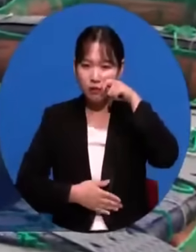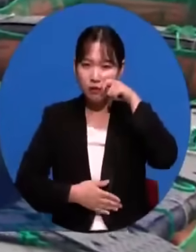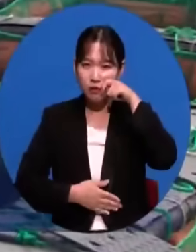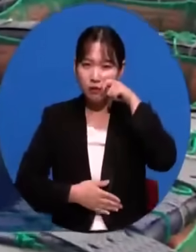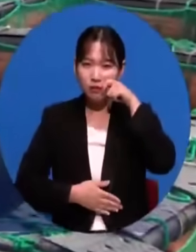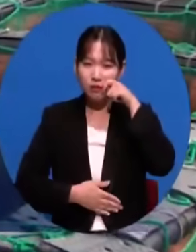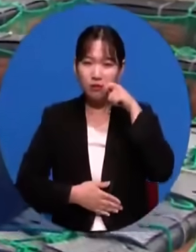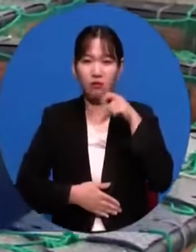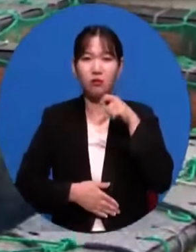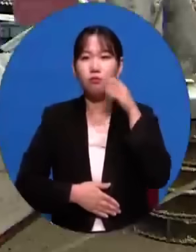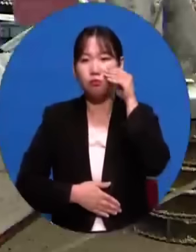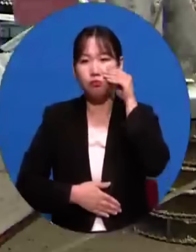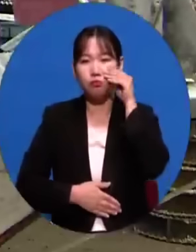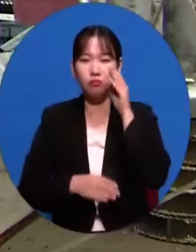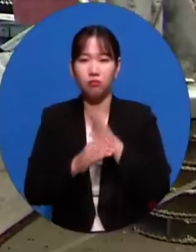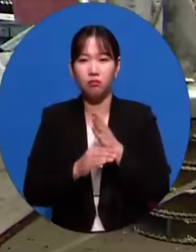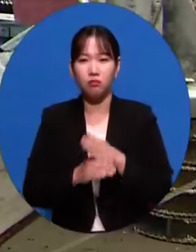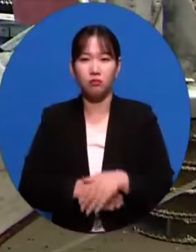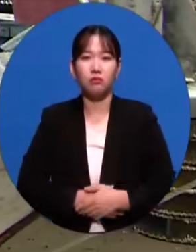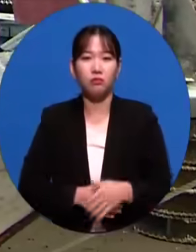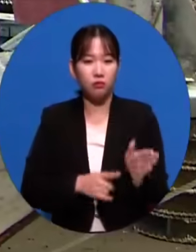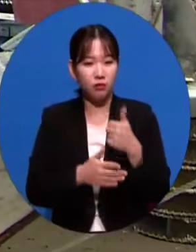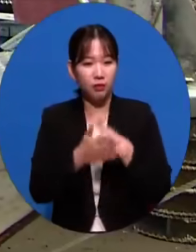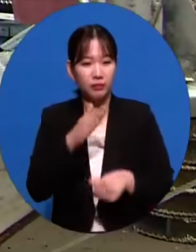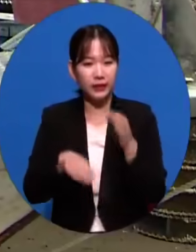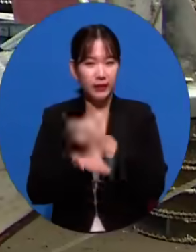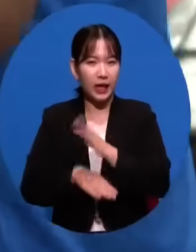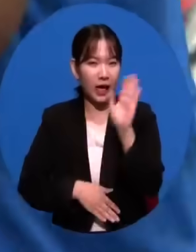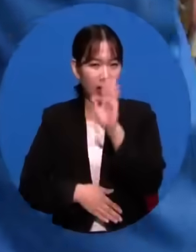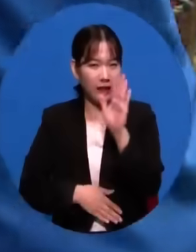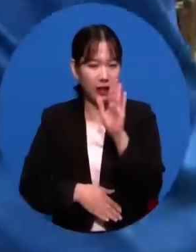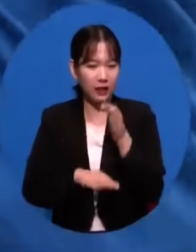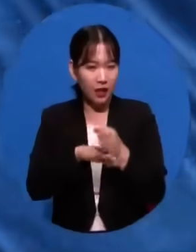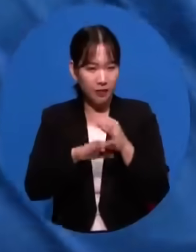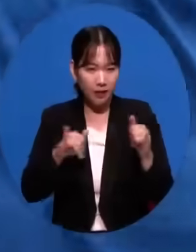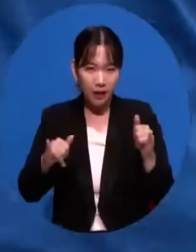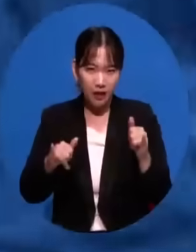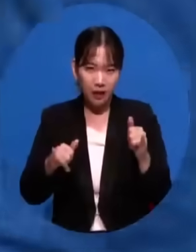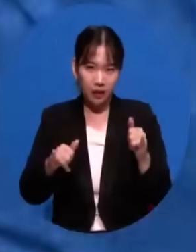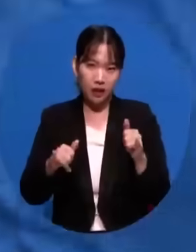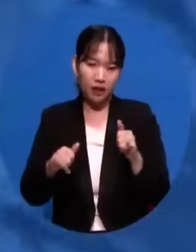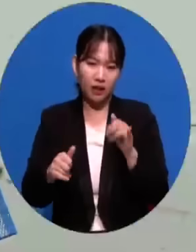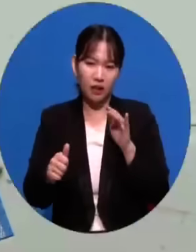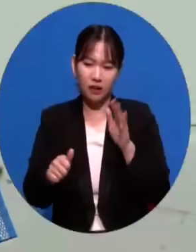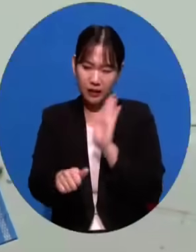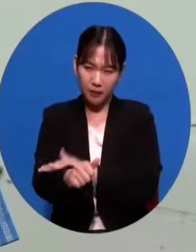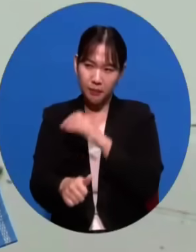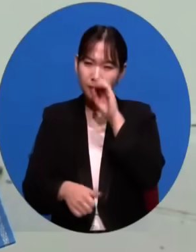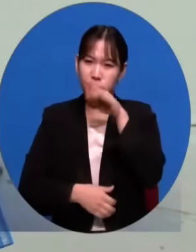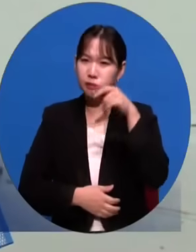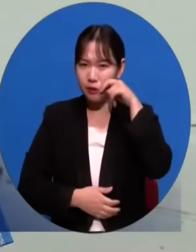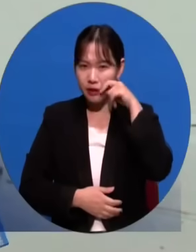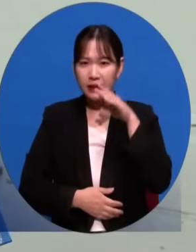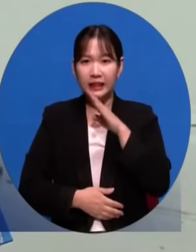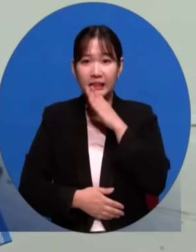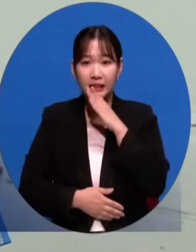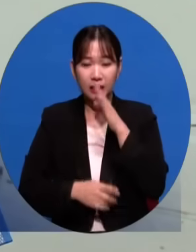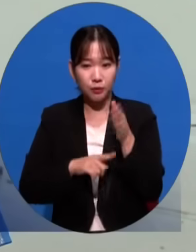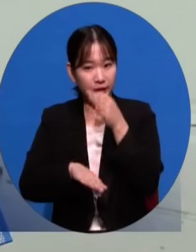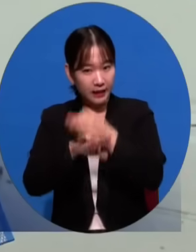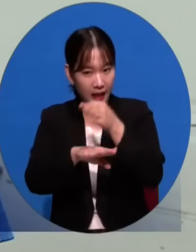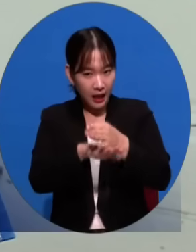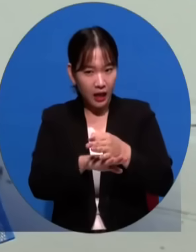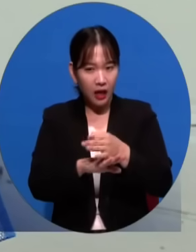나가지 않고 적체 상태예요. 수산물을 외면하는 소비자들을 탓할 수도 없는 상황. 실제 수산물 소비는